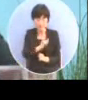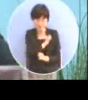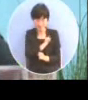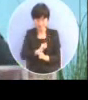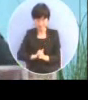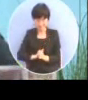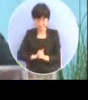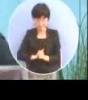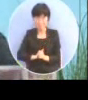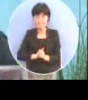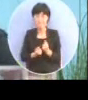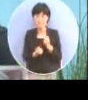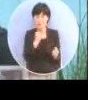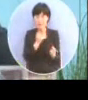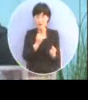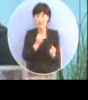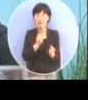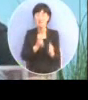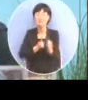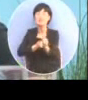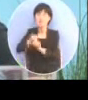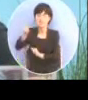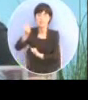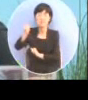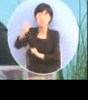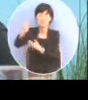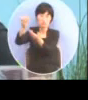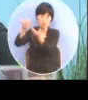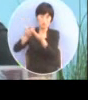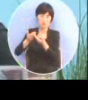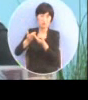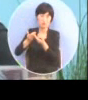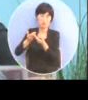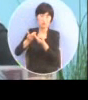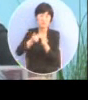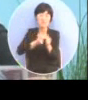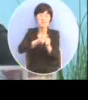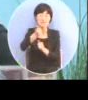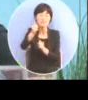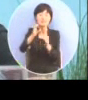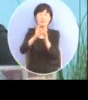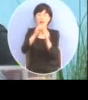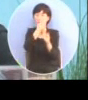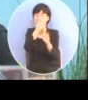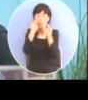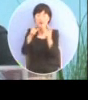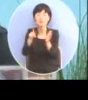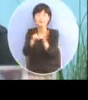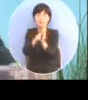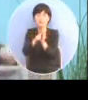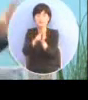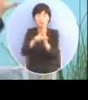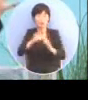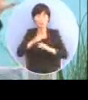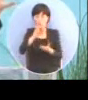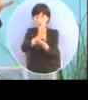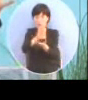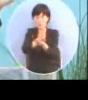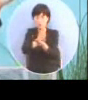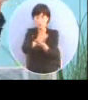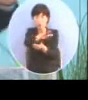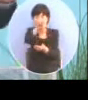Dù bất cứ chuyện gì xảy ra, Đức Chúa Trời vẫn giúp chúng ta được đắc thắng. 승리야. Đó là tin chắc được đắc thắng.